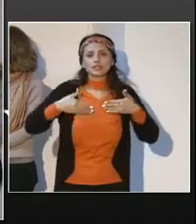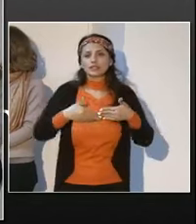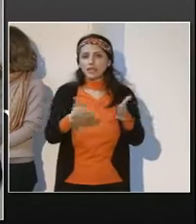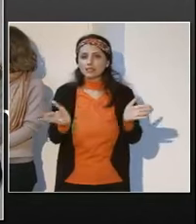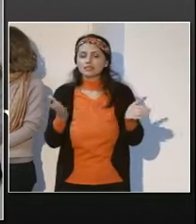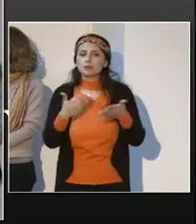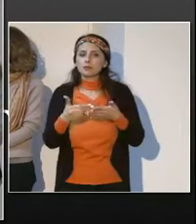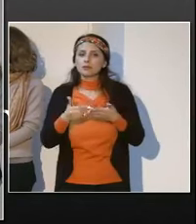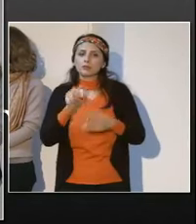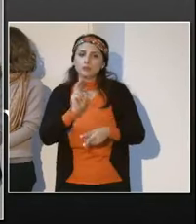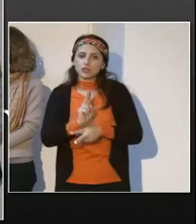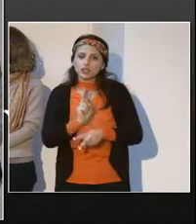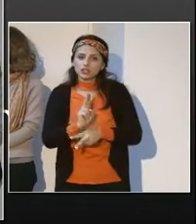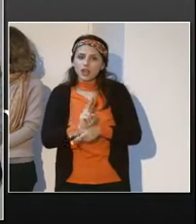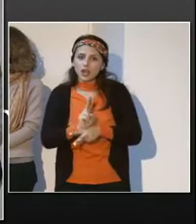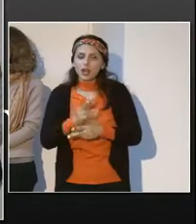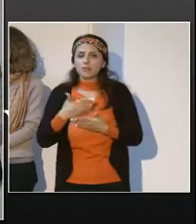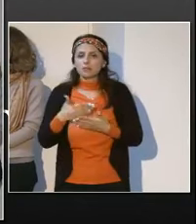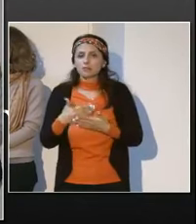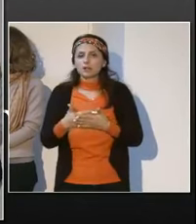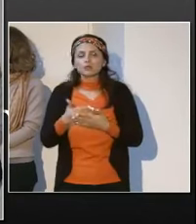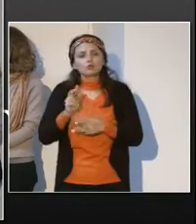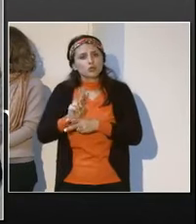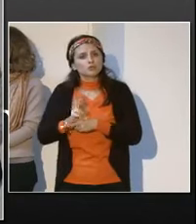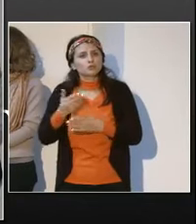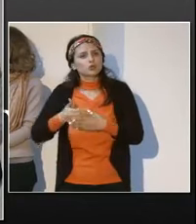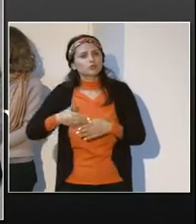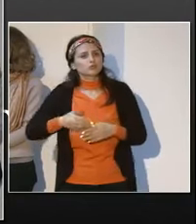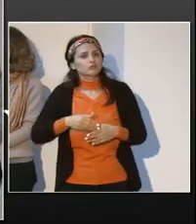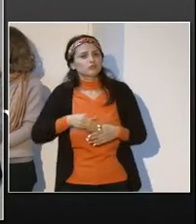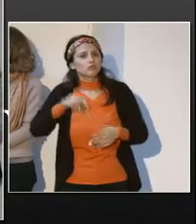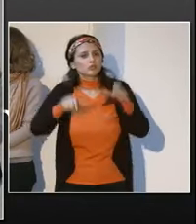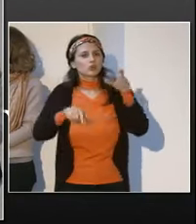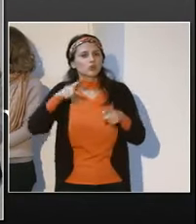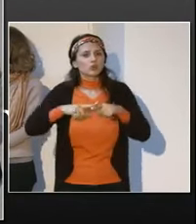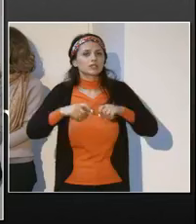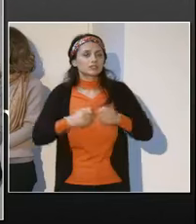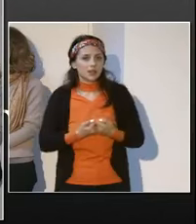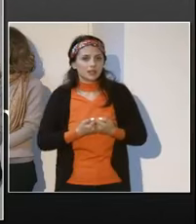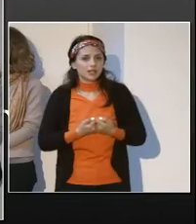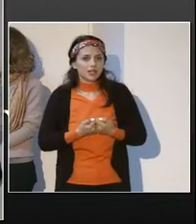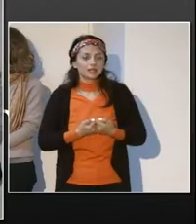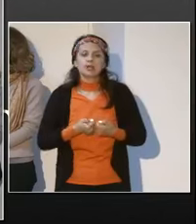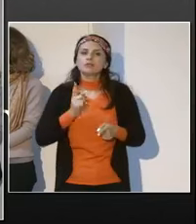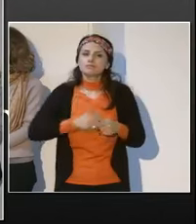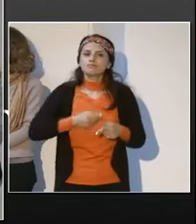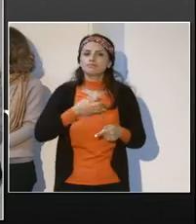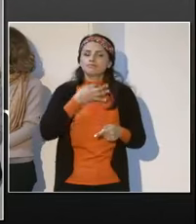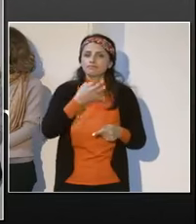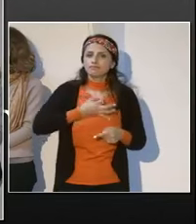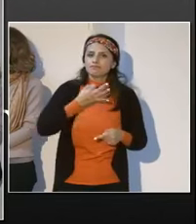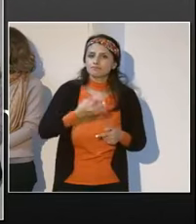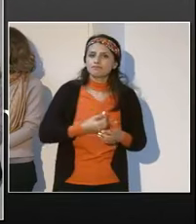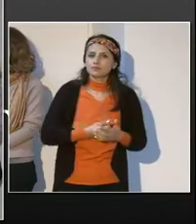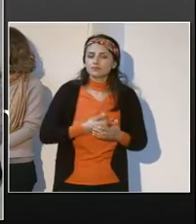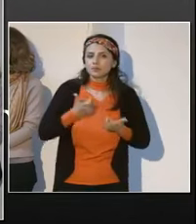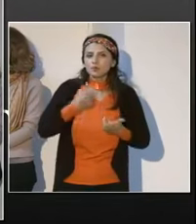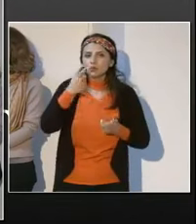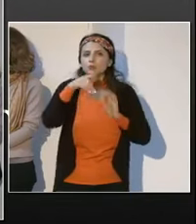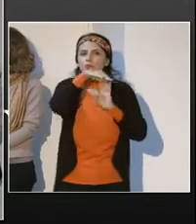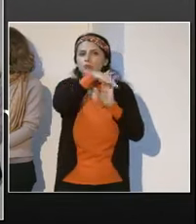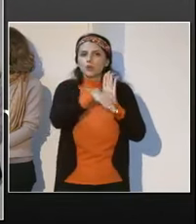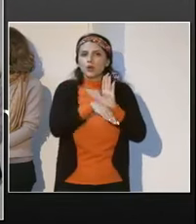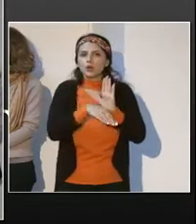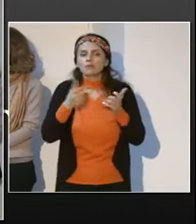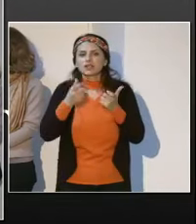autorizate pentru persoane cu dizabilitati de asemenea vorbim despre un program de valoarea a nivelului